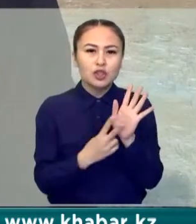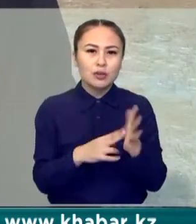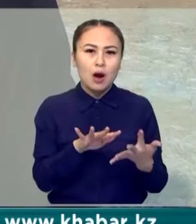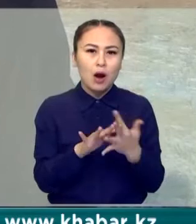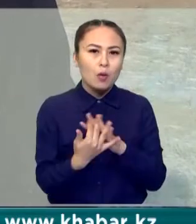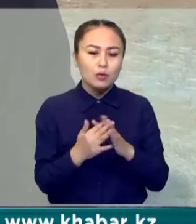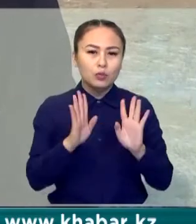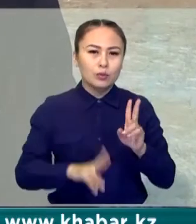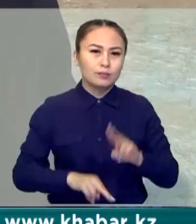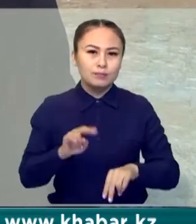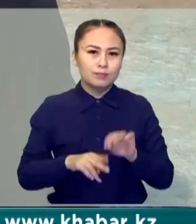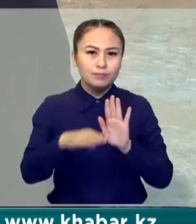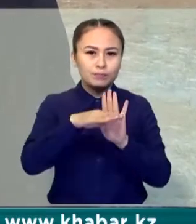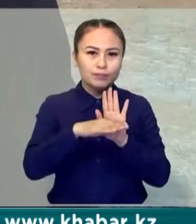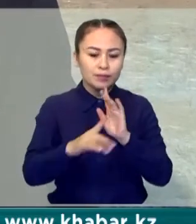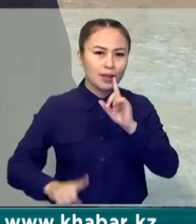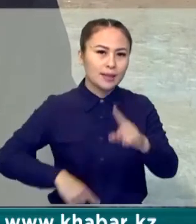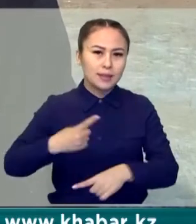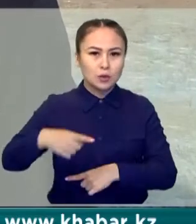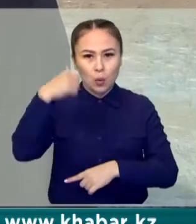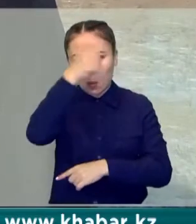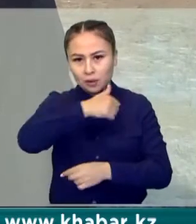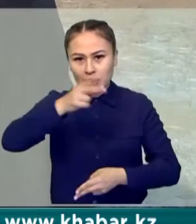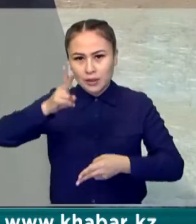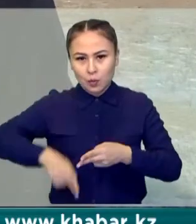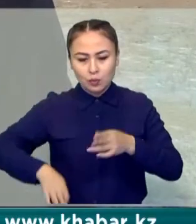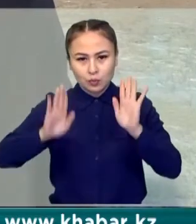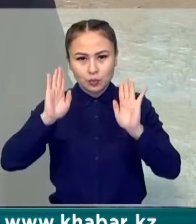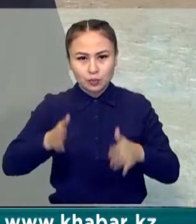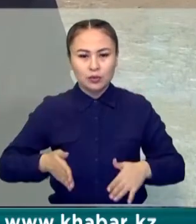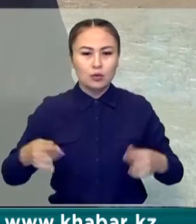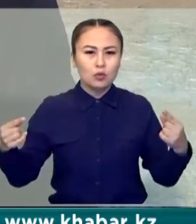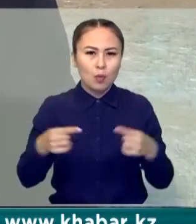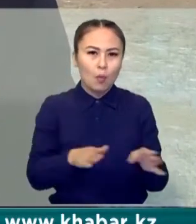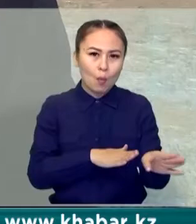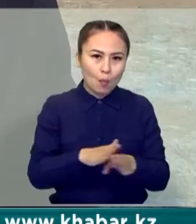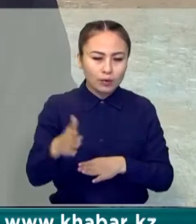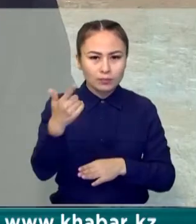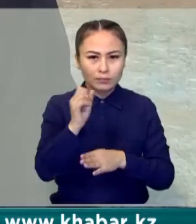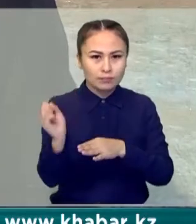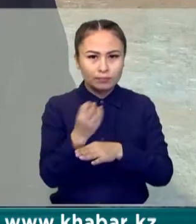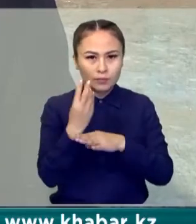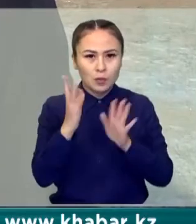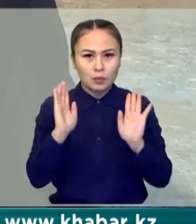газ құбырының құрылысы кестеге сай келесі жылы аяқталады. Таяу жылдары өңір халқы толықтай көгілдір отынның қызығын көретін болады.